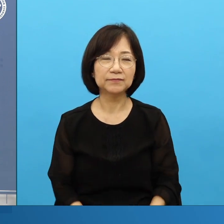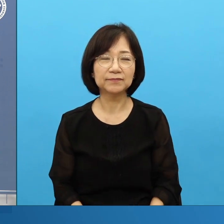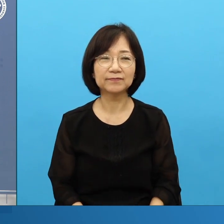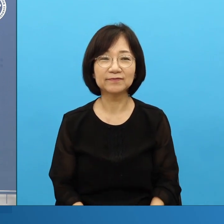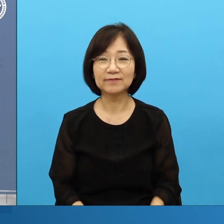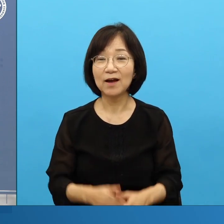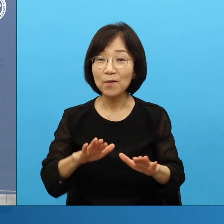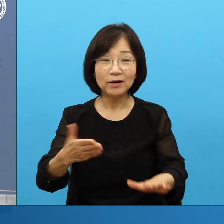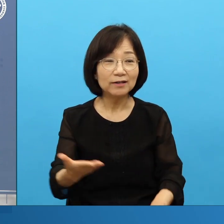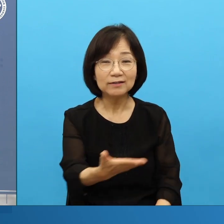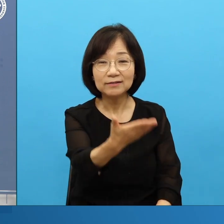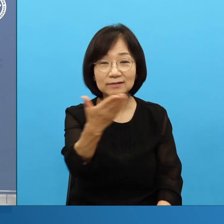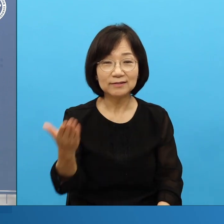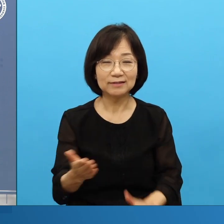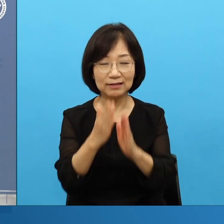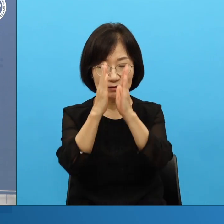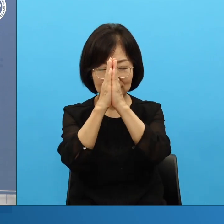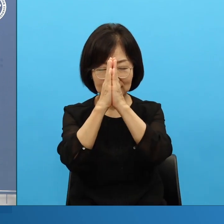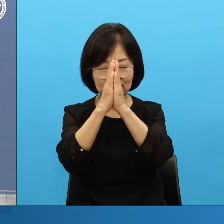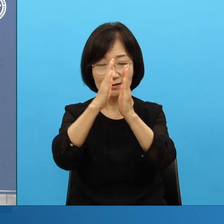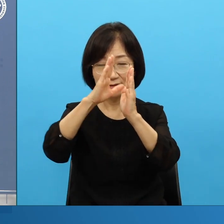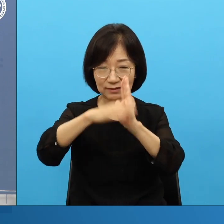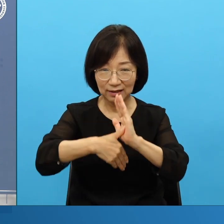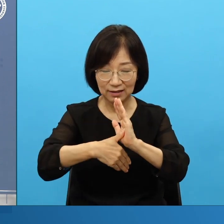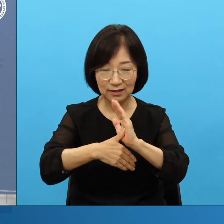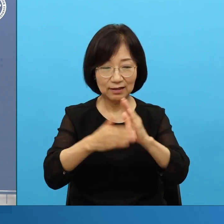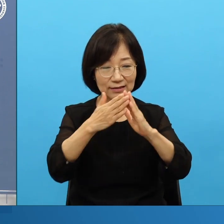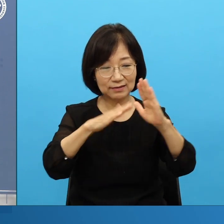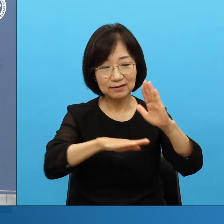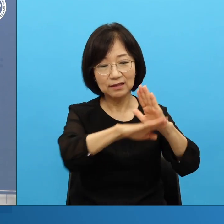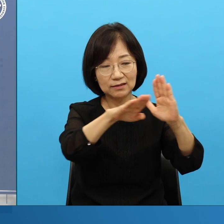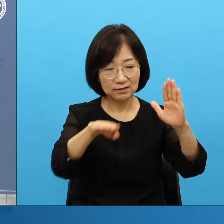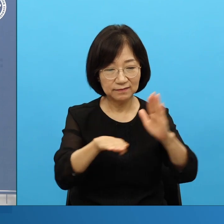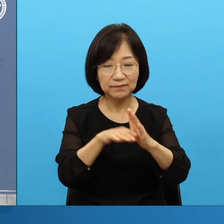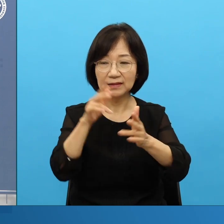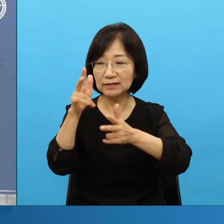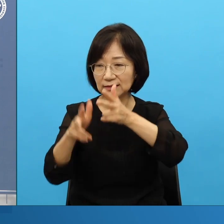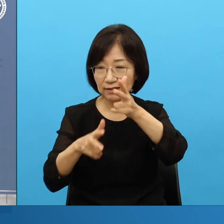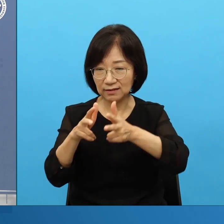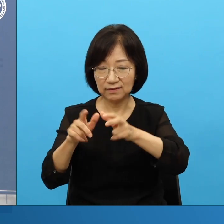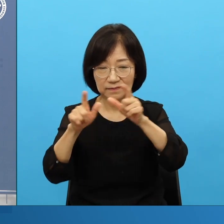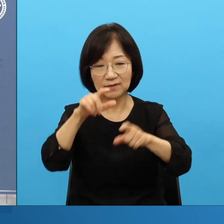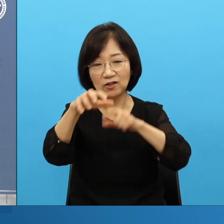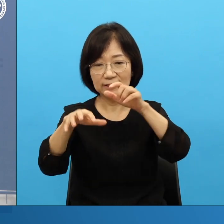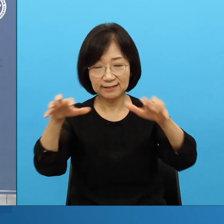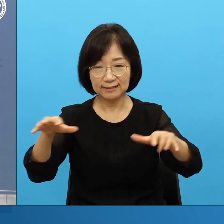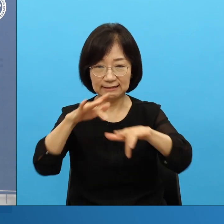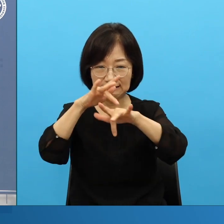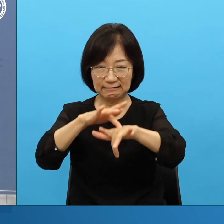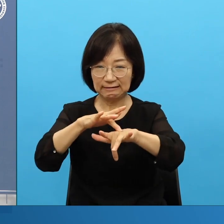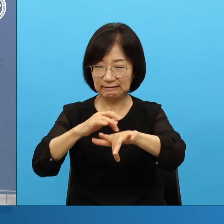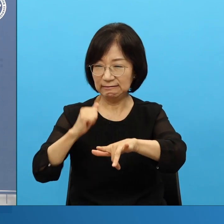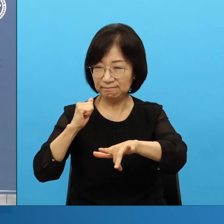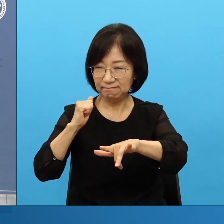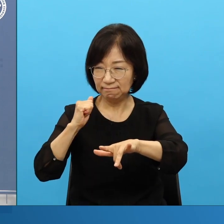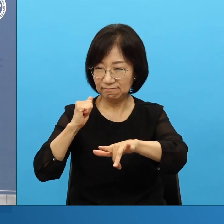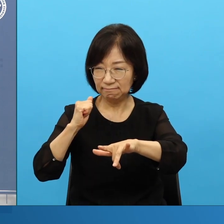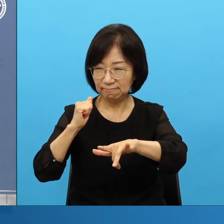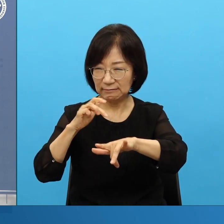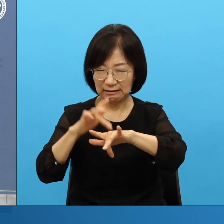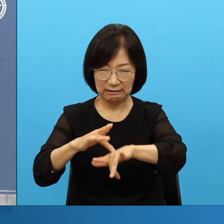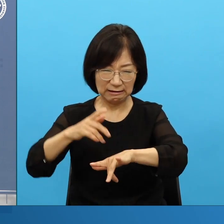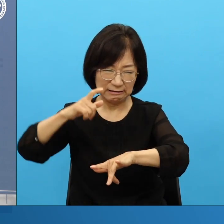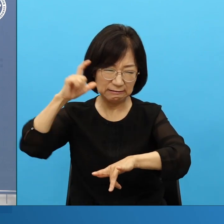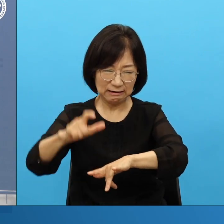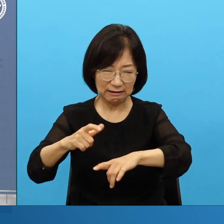기도하는 시간에 여러분 가정 산업 현장의 모든 흑암의 성이 파괴되기를 I 바랍니다. pray that during this time of worship that all